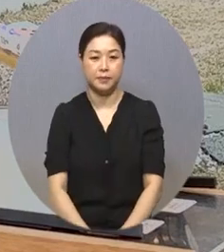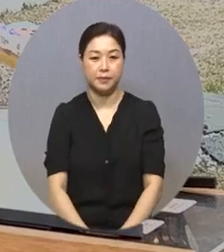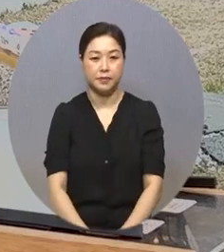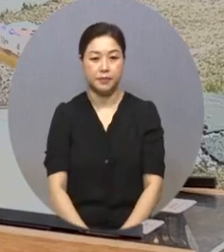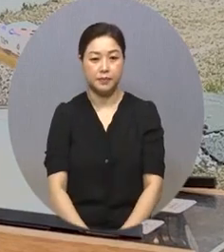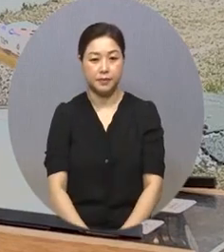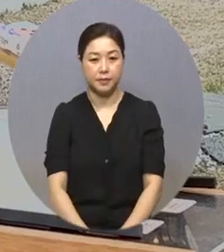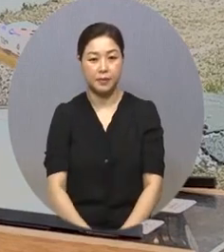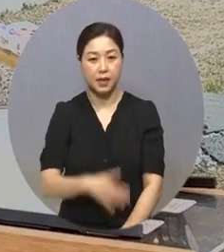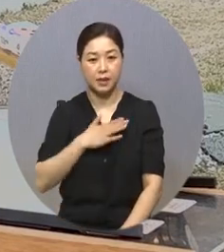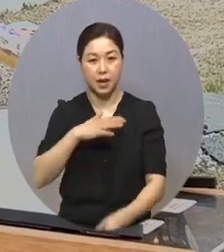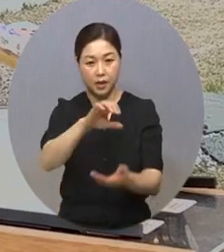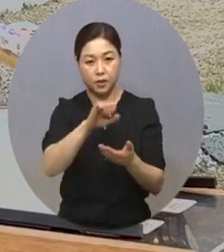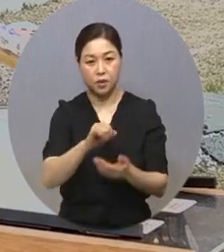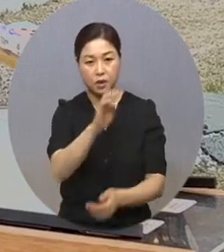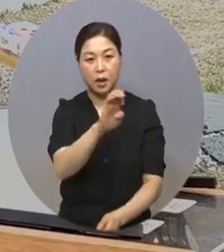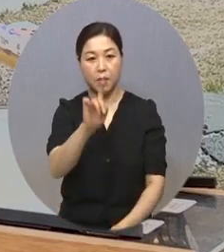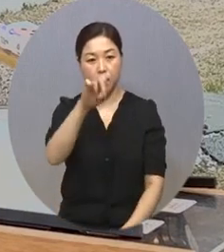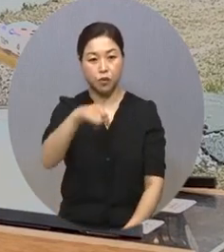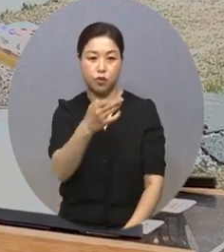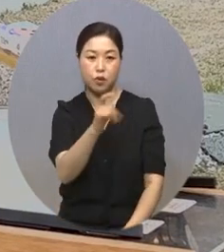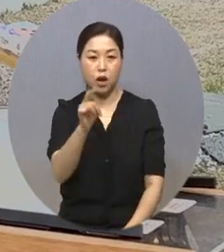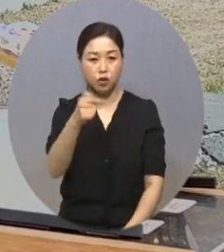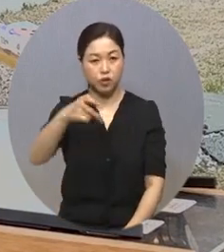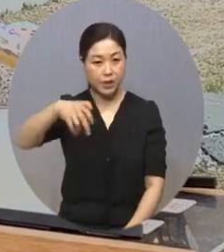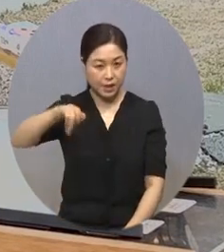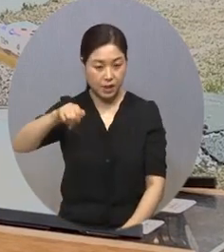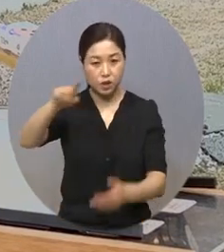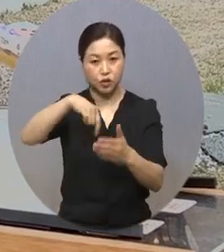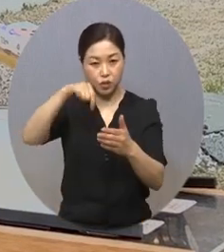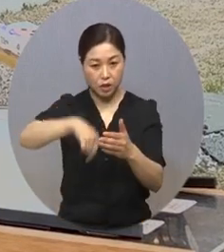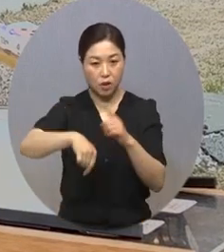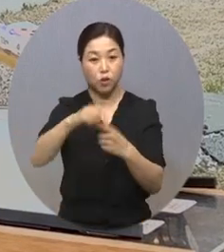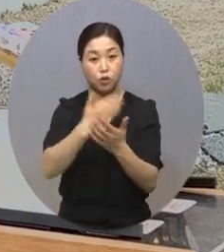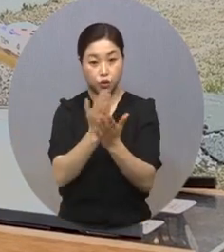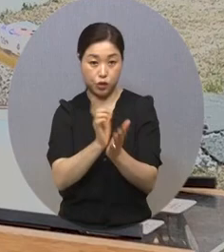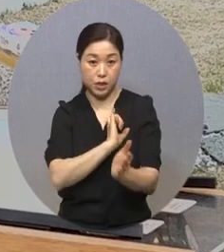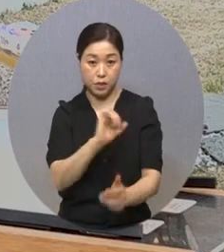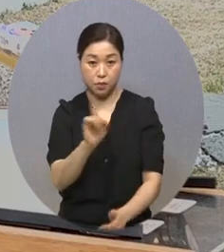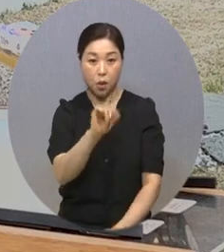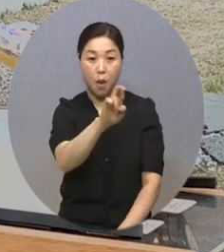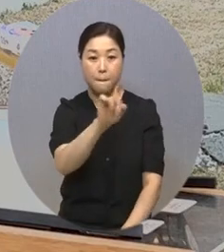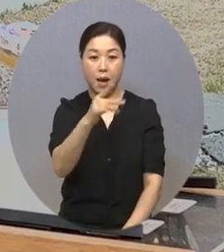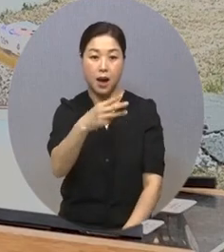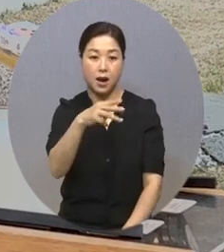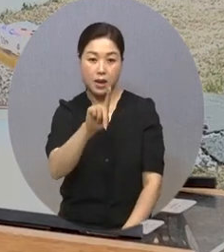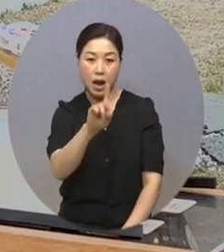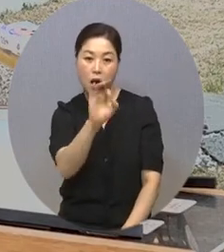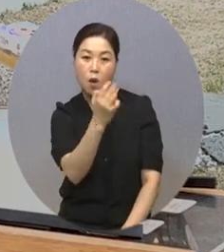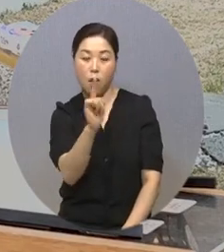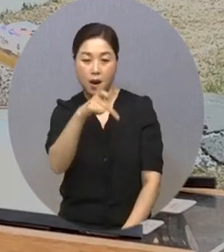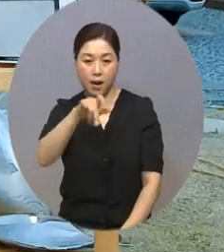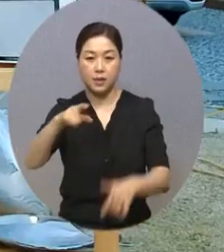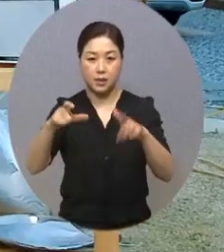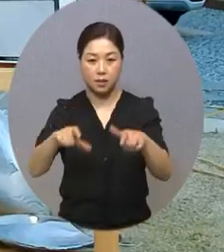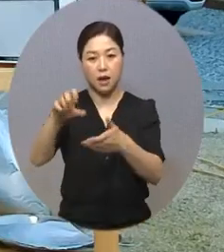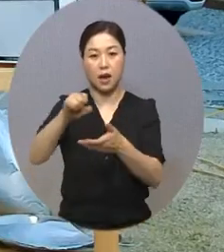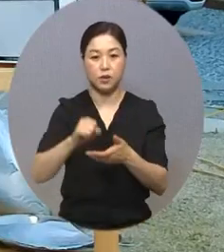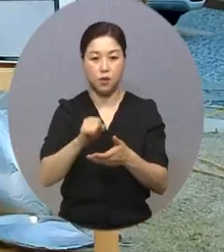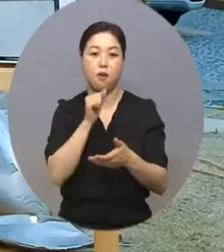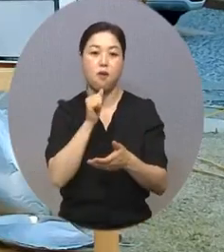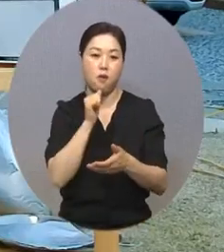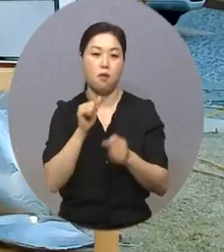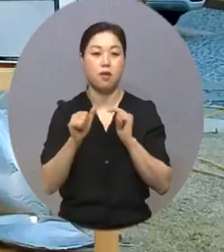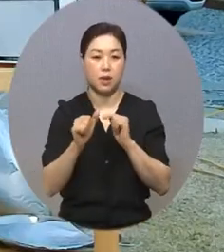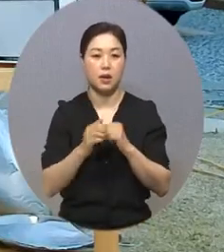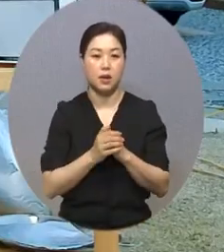가지고 컴이 4 파푸아뉴기니 중에서도 빨 아 앙 아 아까 지역에서 가지고 너비 인데요 마라가